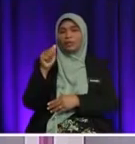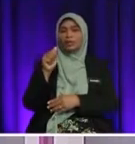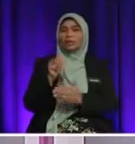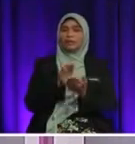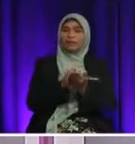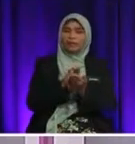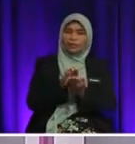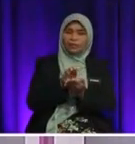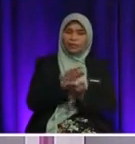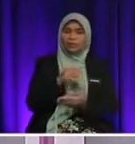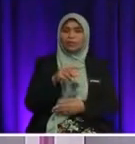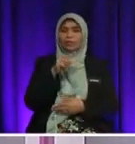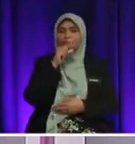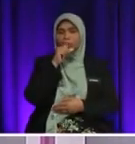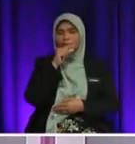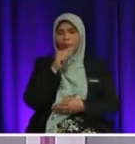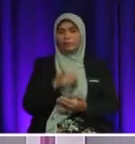dan burung kelang.